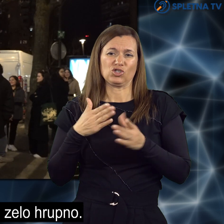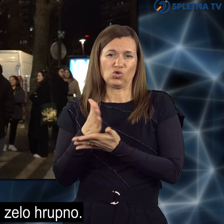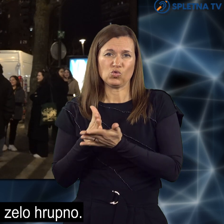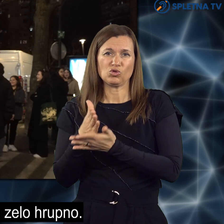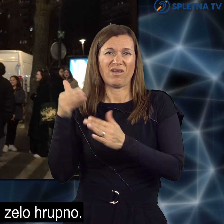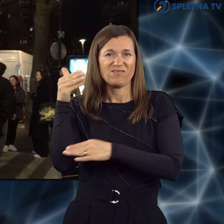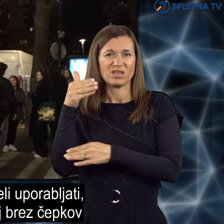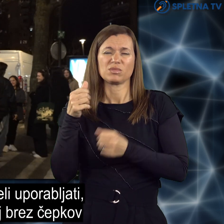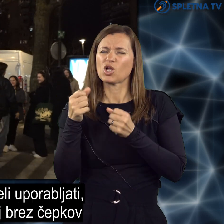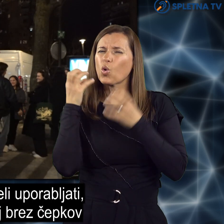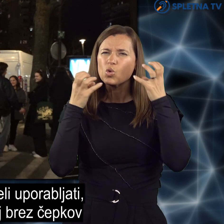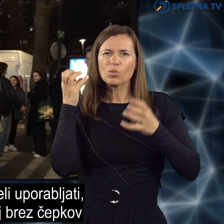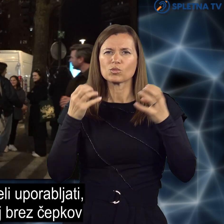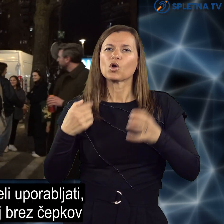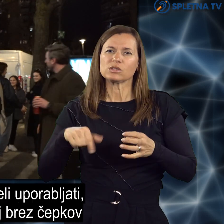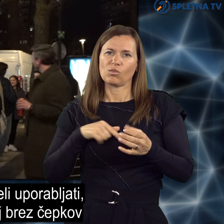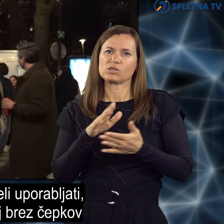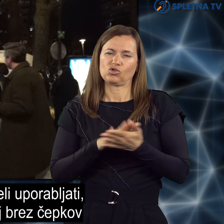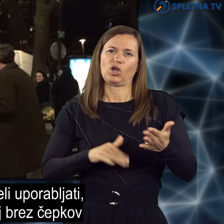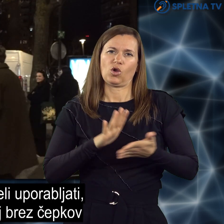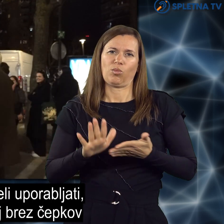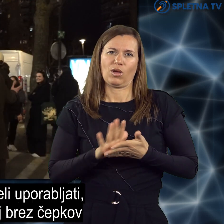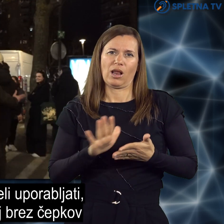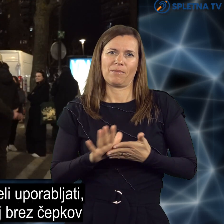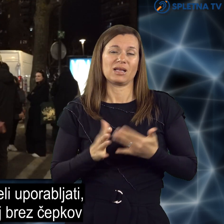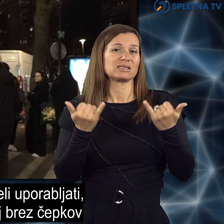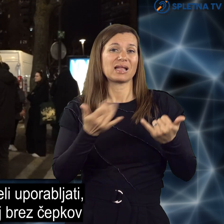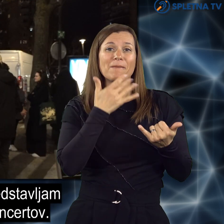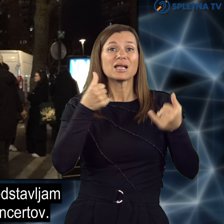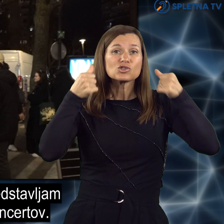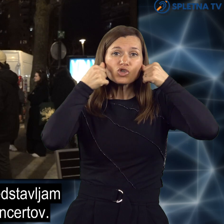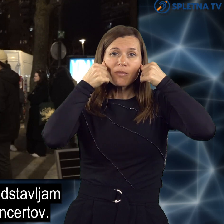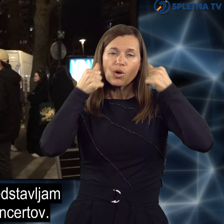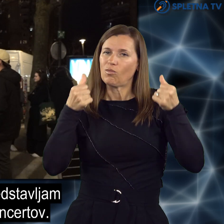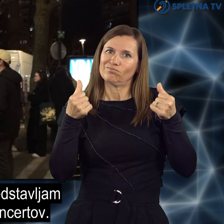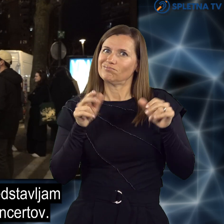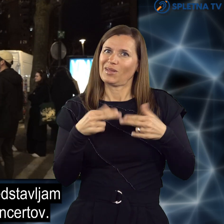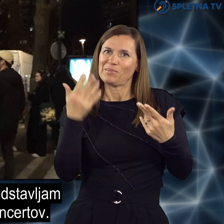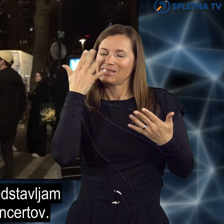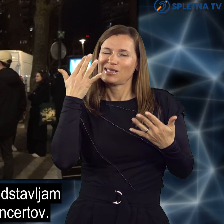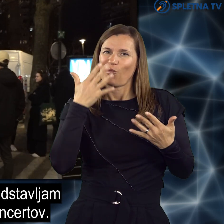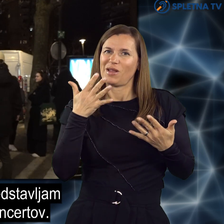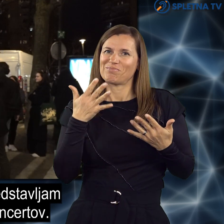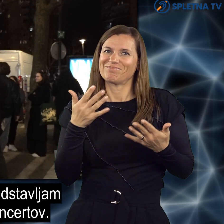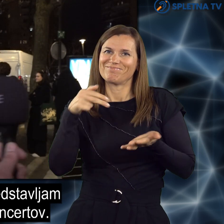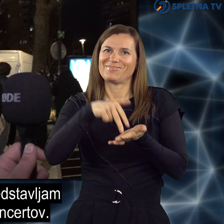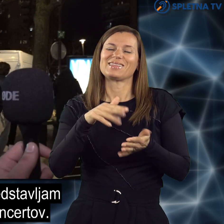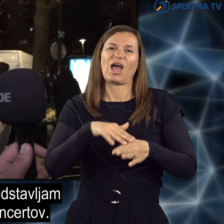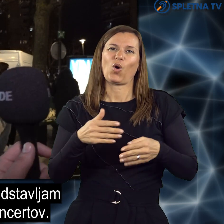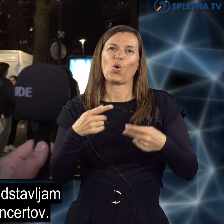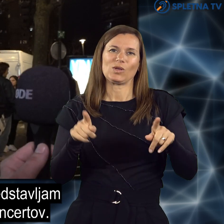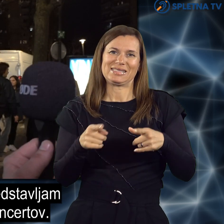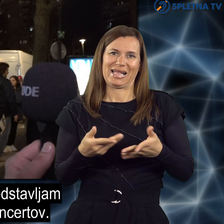zelo hrupno, smo jih začeli uporabljati. Tako da zdaj brez čepkov si jaz ne predstavljam več koncertov.